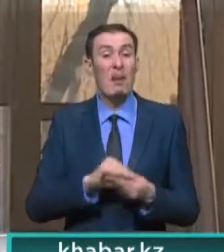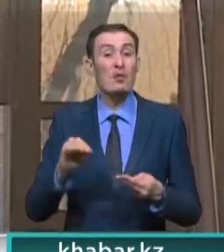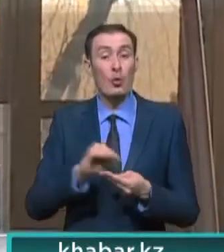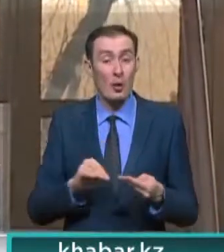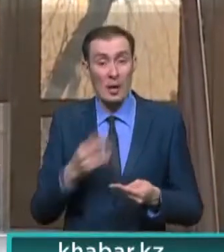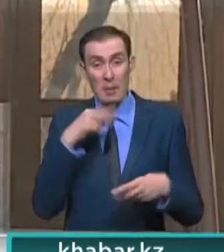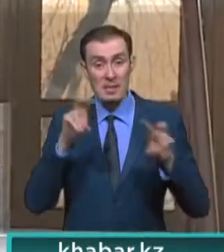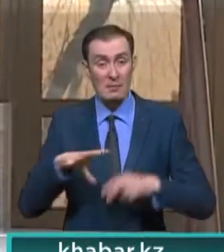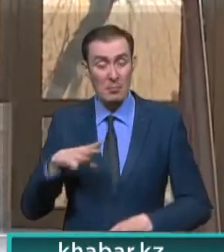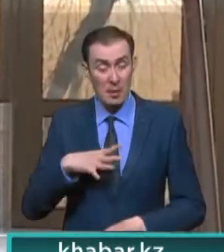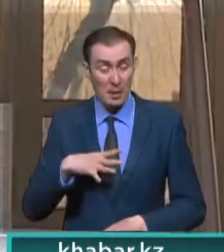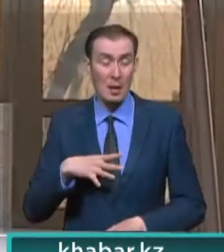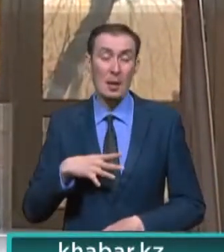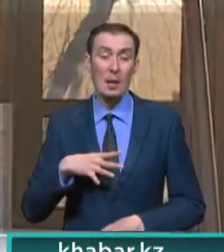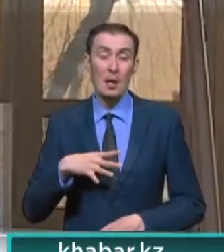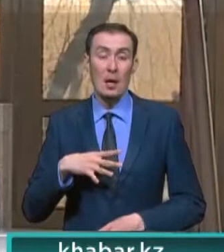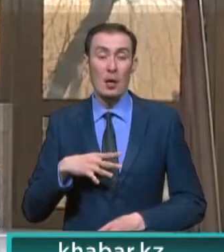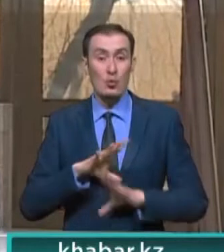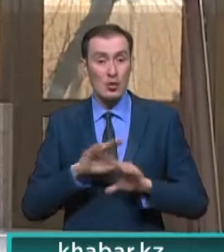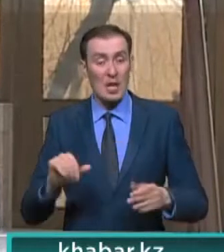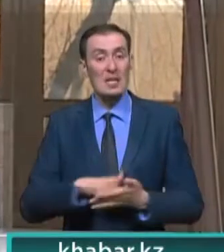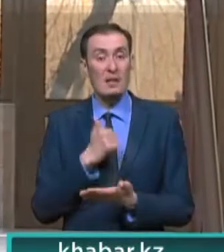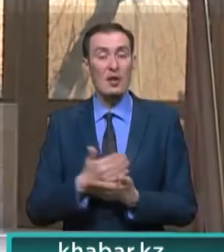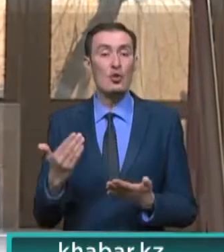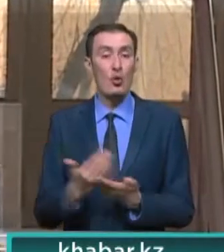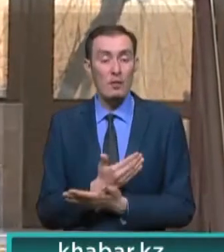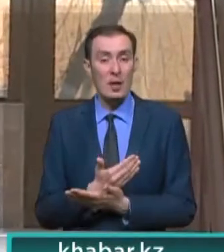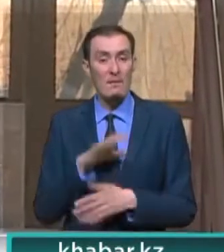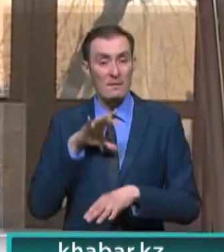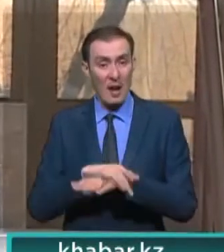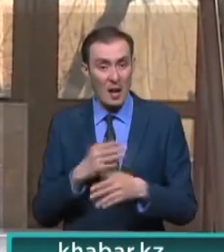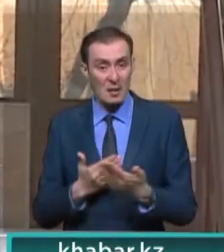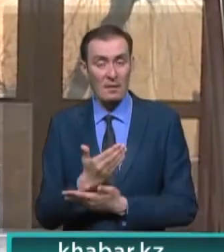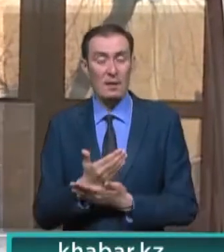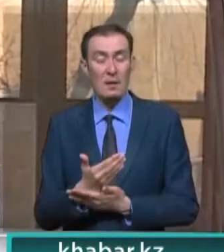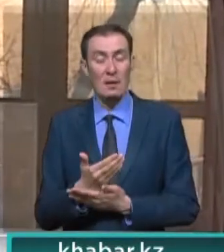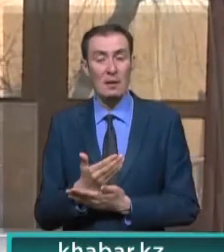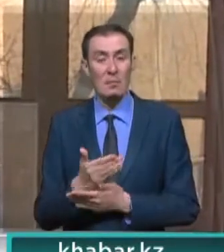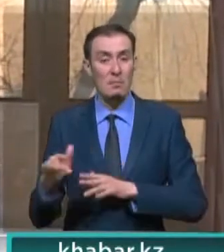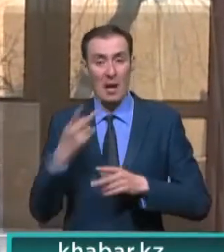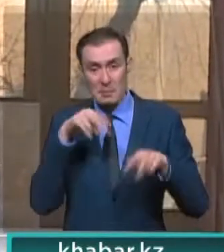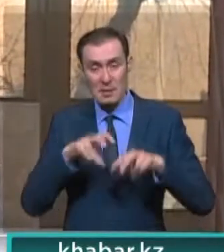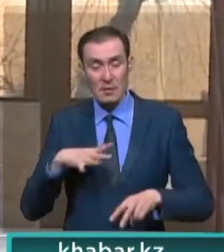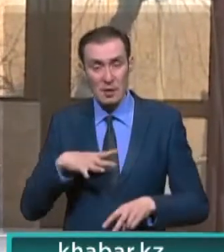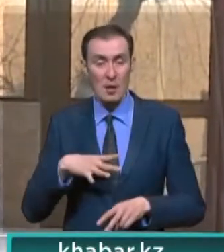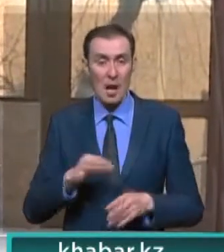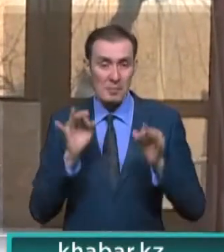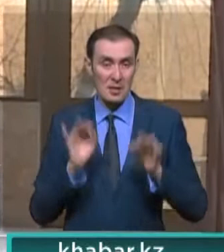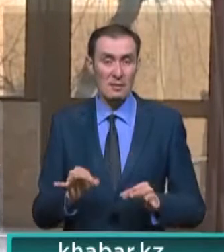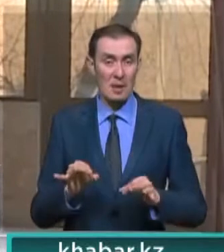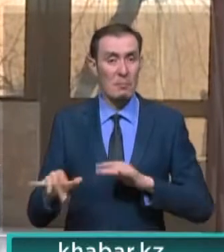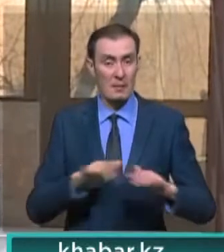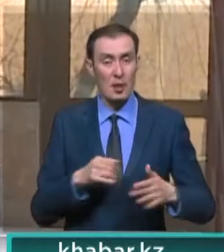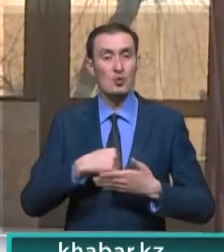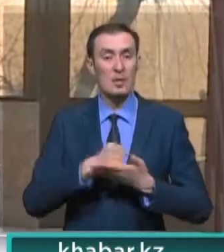повторное специальное расследование, уже на основании новых доводов провела спецрасследование и уже, считаем, объективно провела